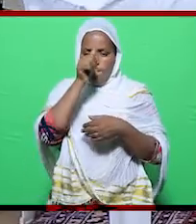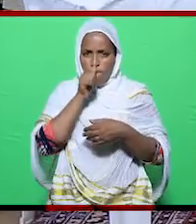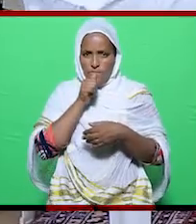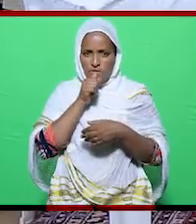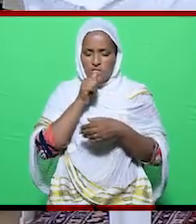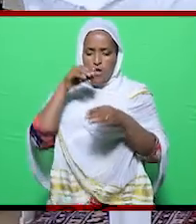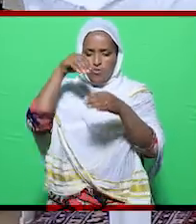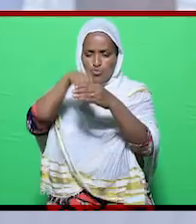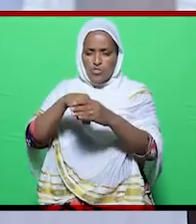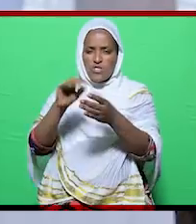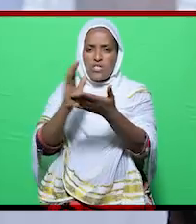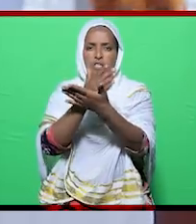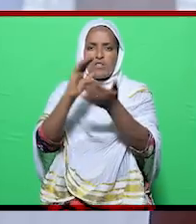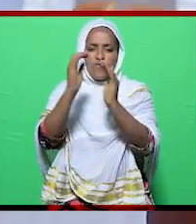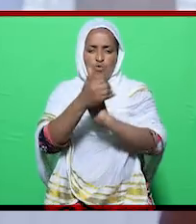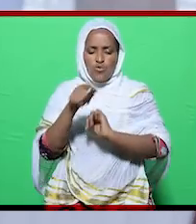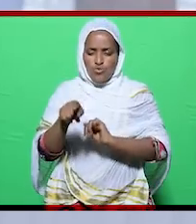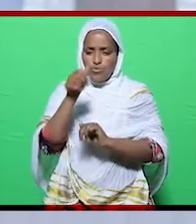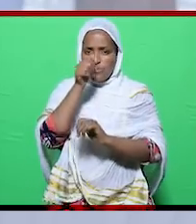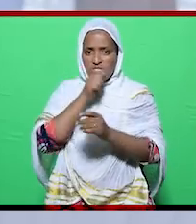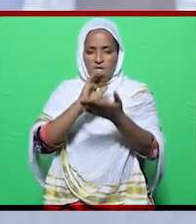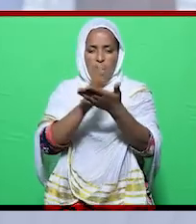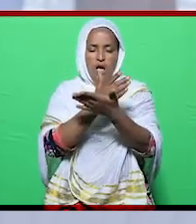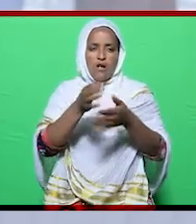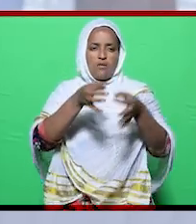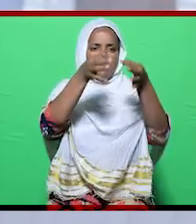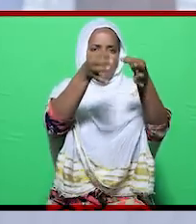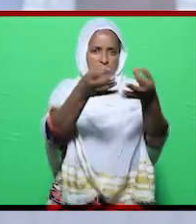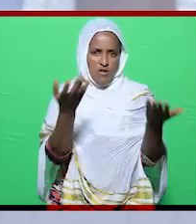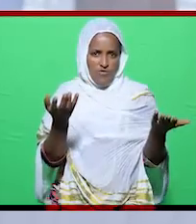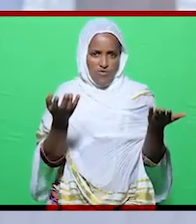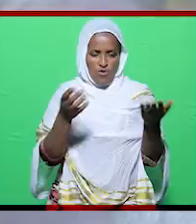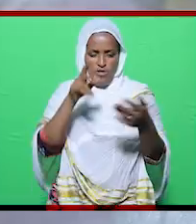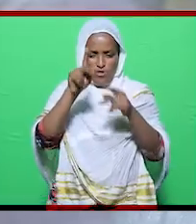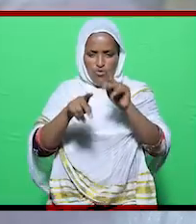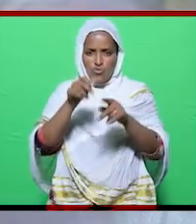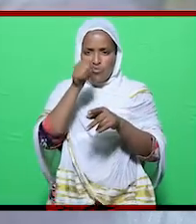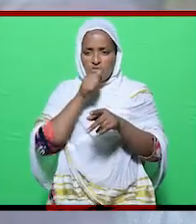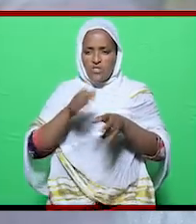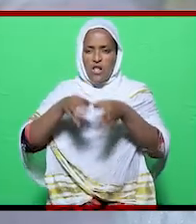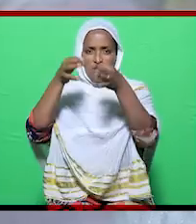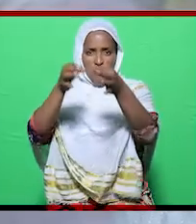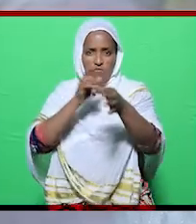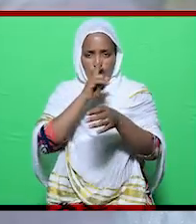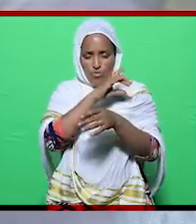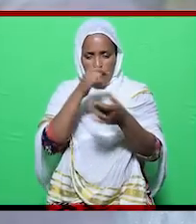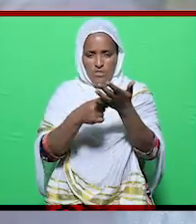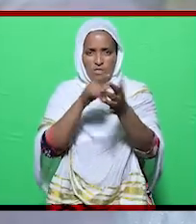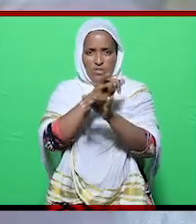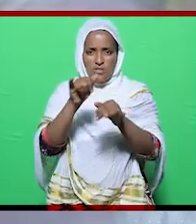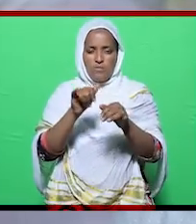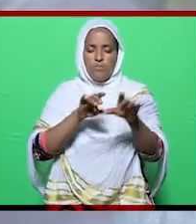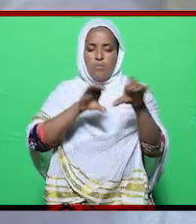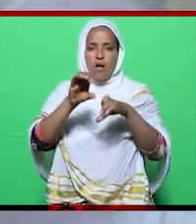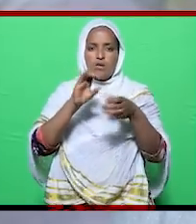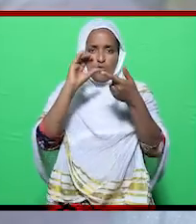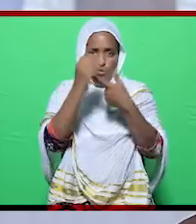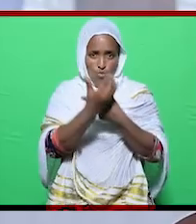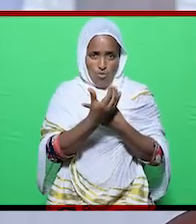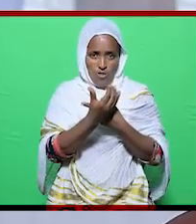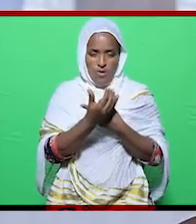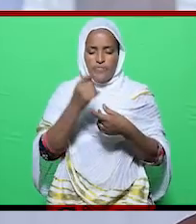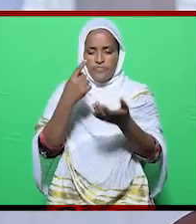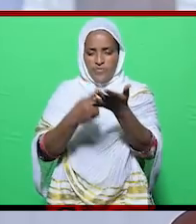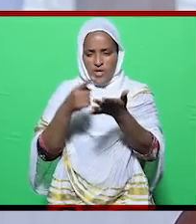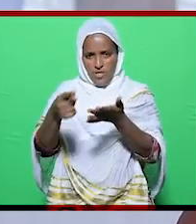ያለው ምስጢራት ውስጥ ተሳታፊ የሆነ ለምን? እሱ ምስጢር ሊያካፍል ነው እንደገና ለህዝቡ ምስጢር ሊያቀብል ነውና እነዚህን የመሳሰሉ ነገሮች